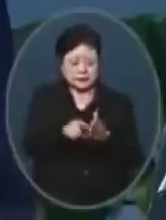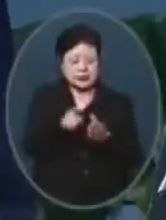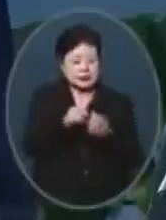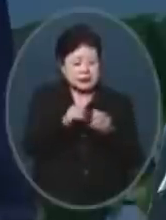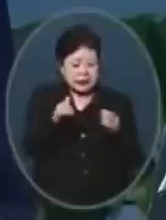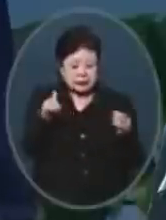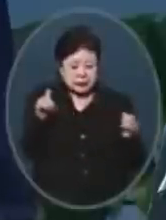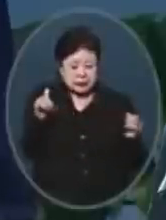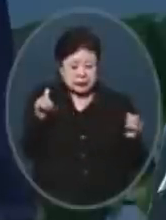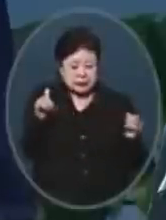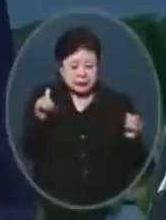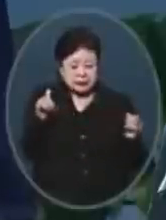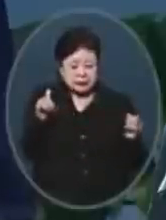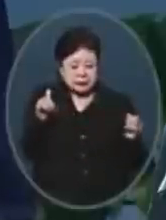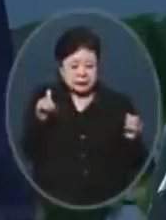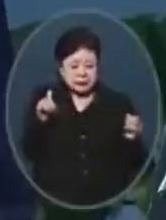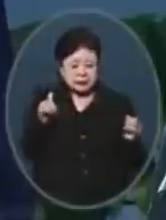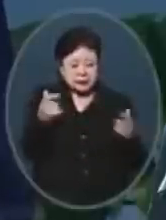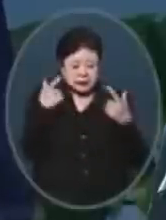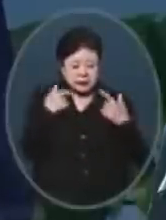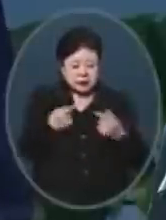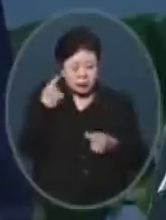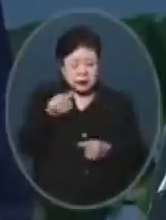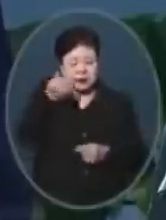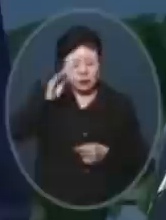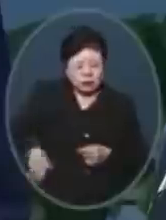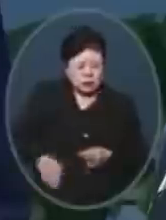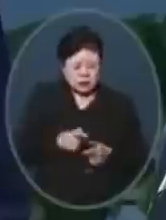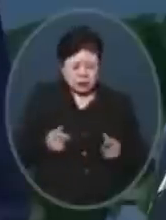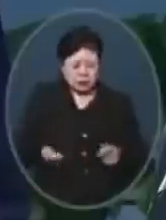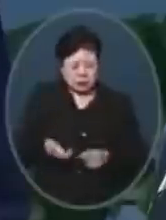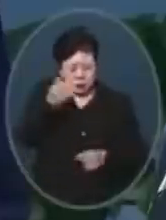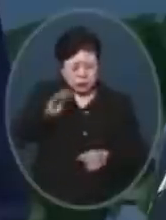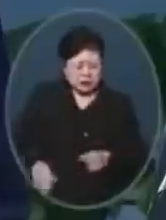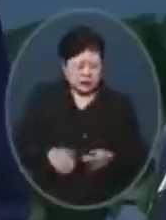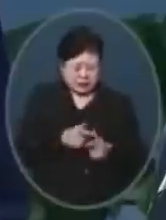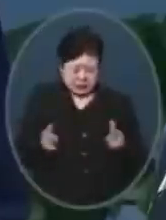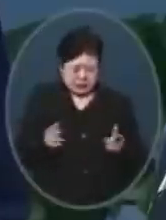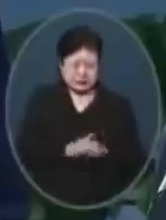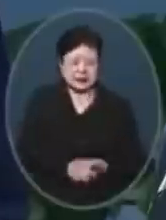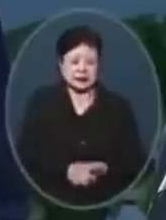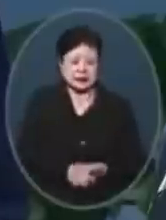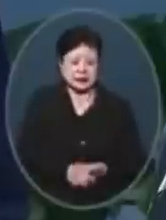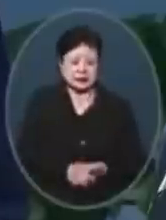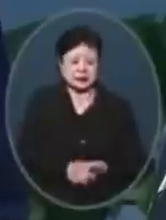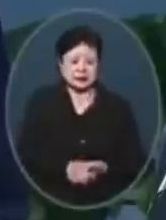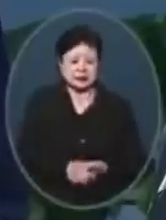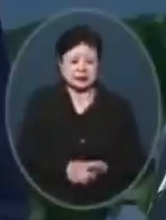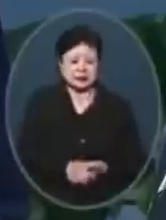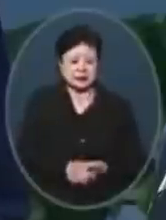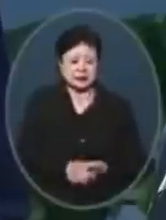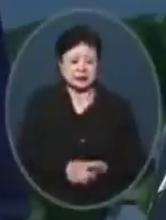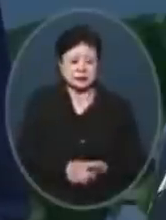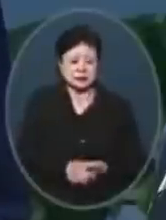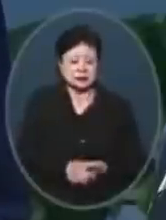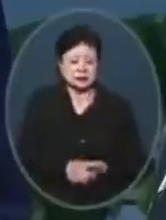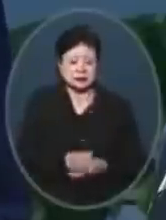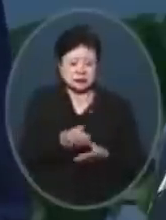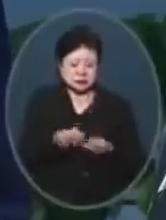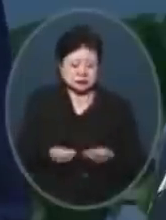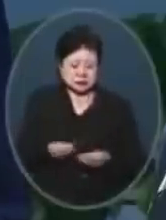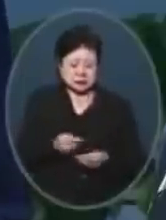사람은 언제나 머리가 되고 꼬리가 되지 않고 위에 아래 내려가지 않고 남에게 구워주려 듣고지 않는